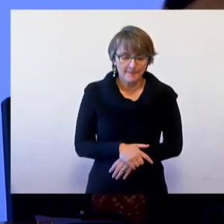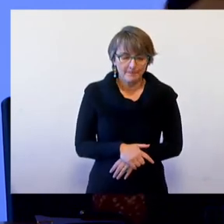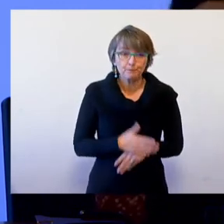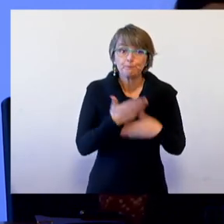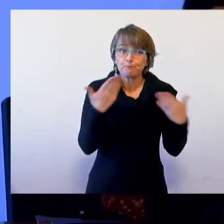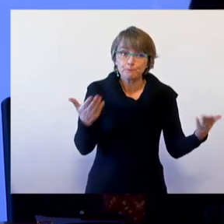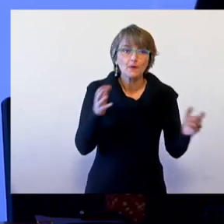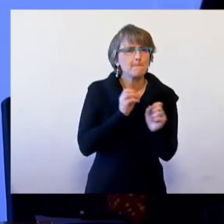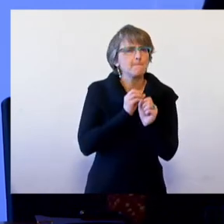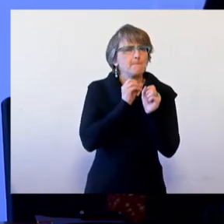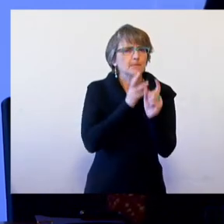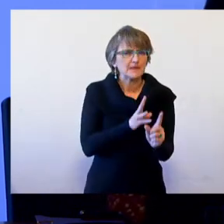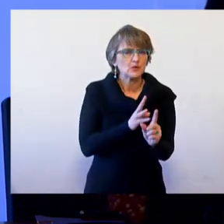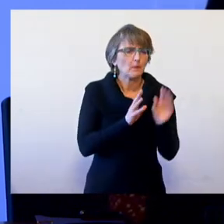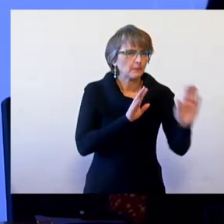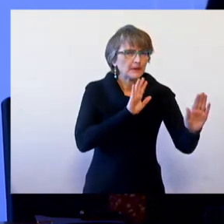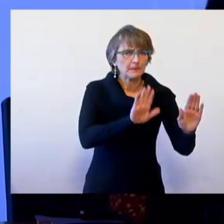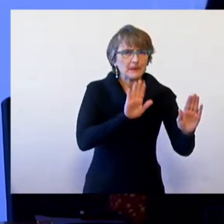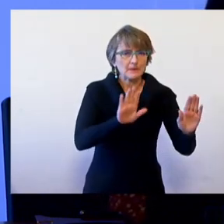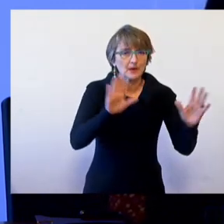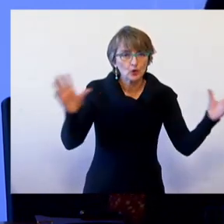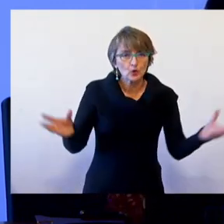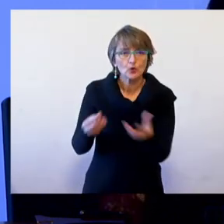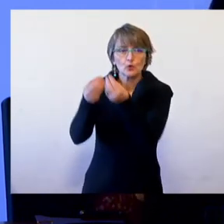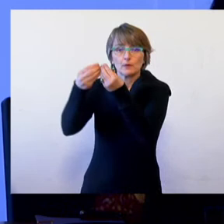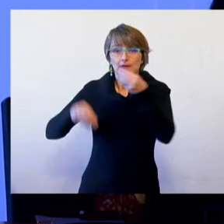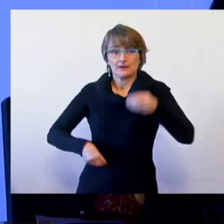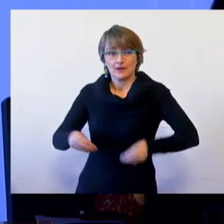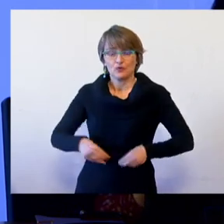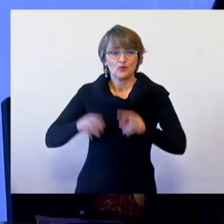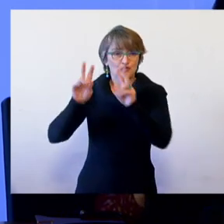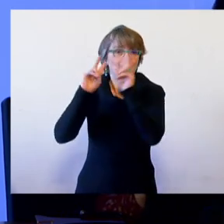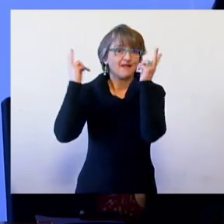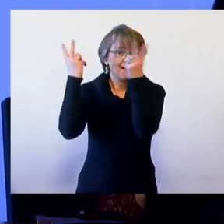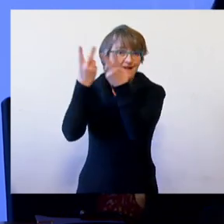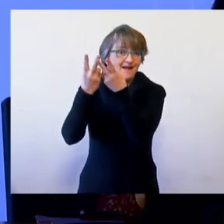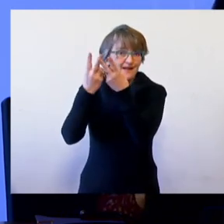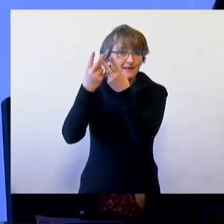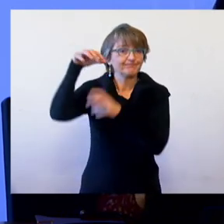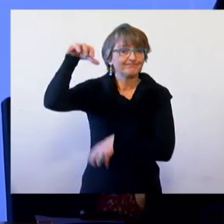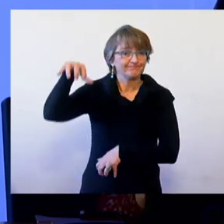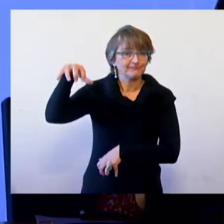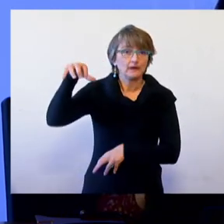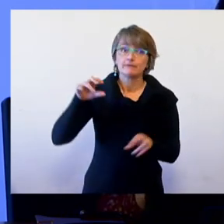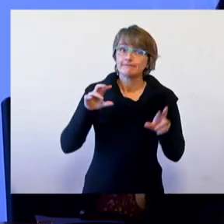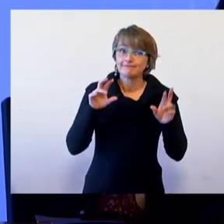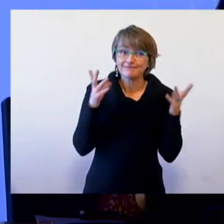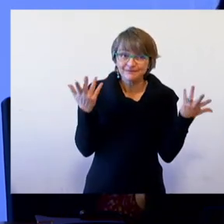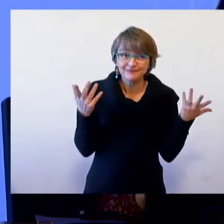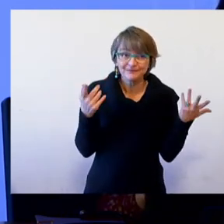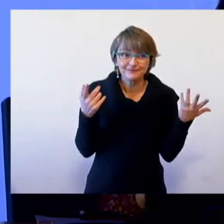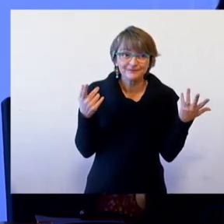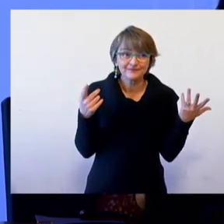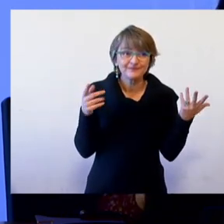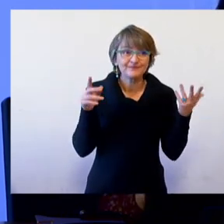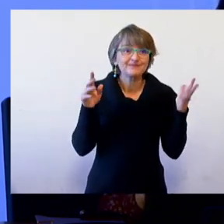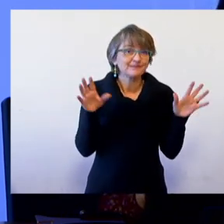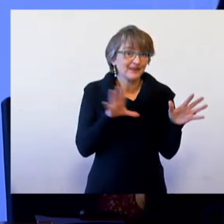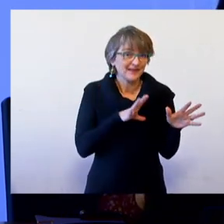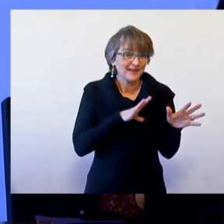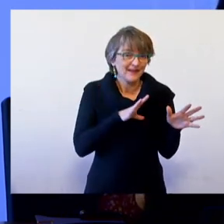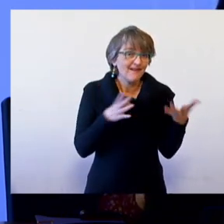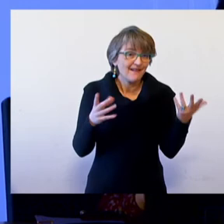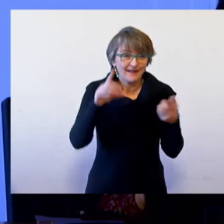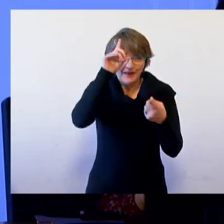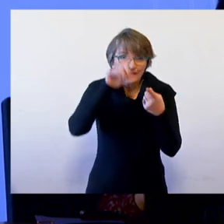les missions suivantes rattachées à la direction générale. Et j'espère que certains ont observé la mission marge de manœuvre pour